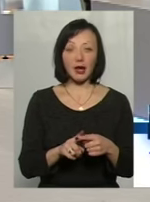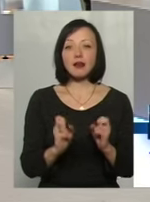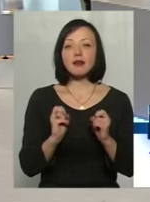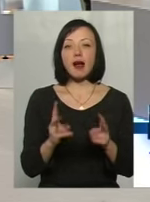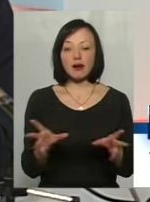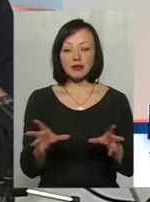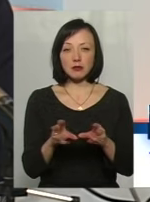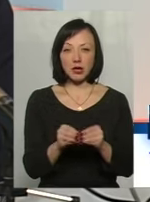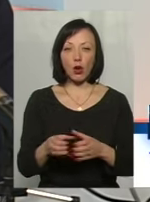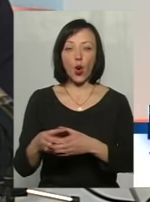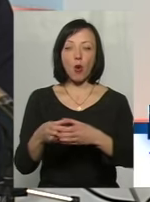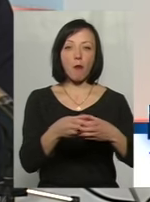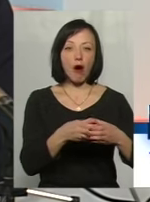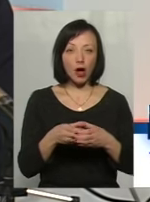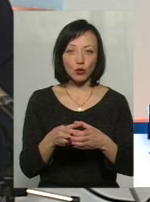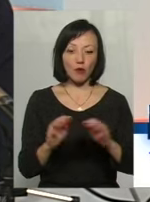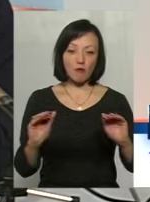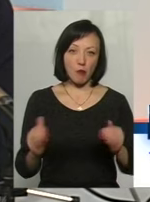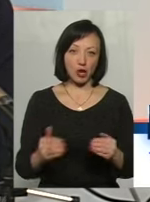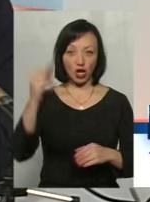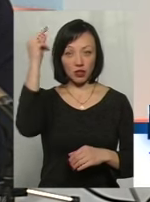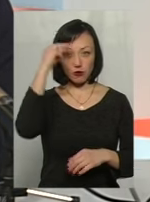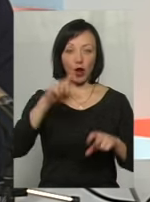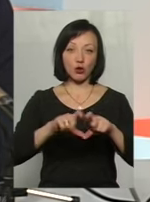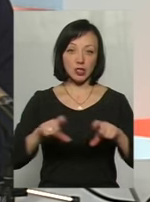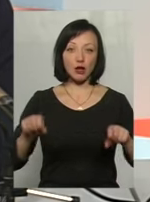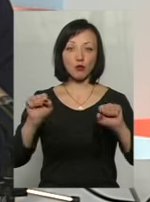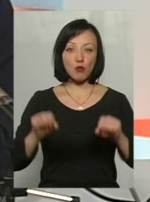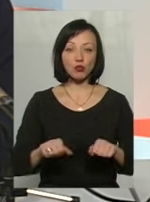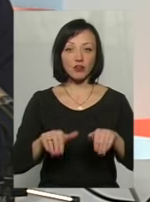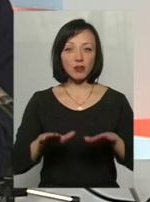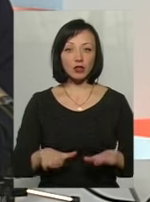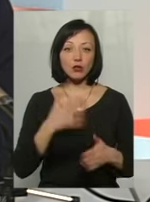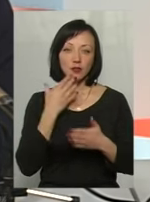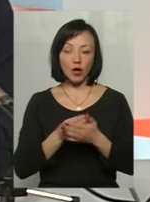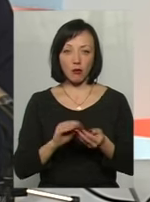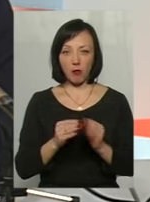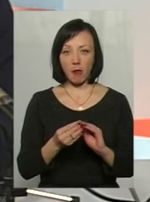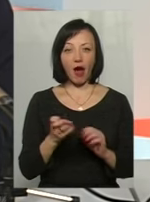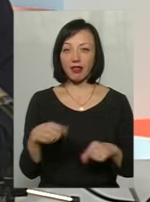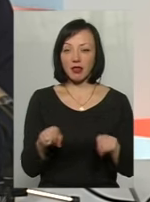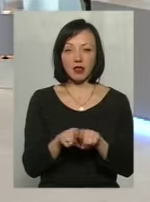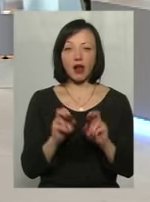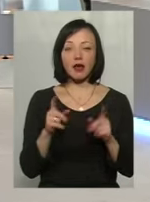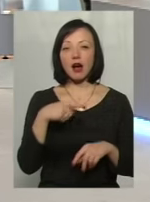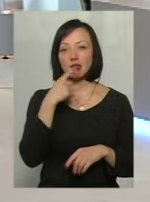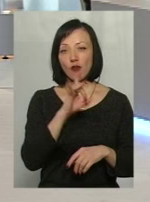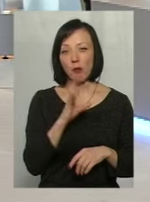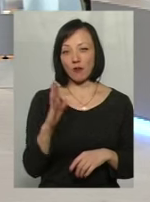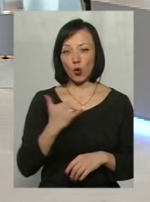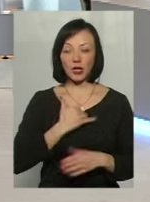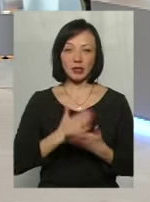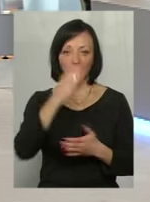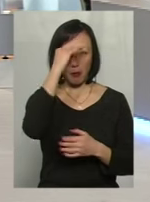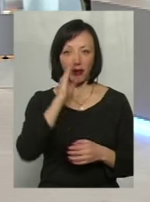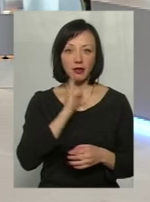вони спільно, громадою, в межах, скажімо, навчального закладу можуть вирішувати свої проблеми. А не так, як дійсно казав Роман Володимирович, у нас є батьки,